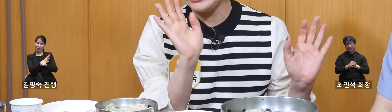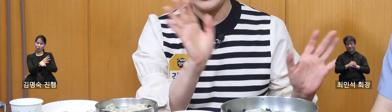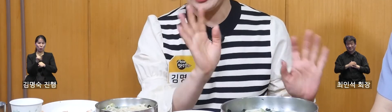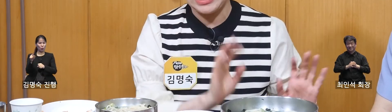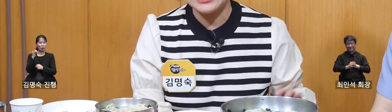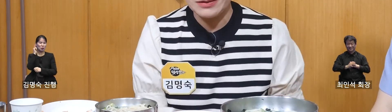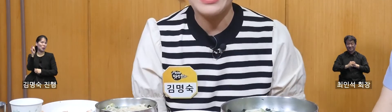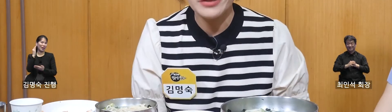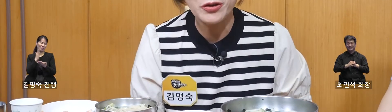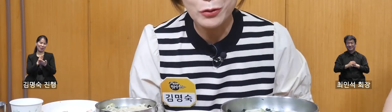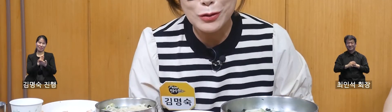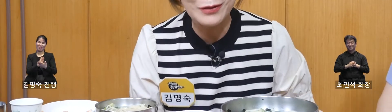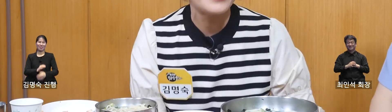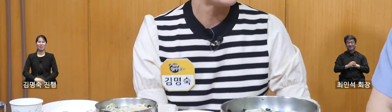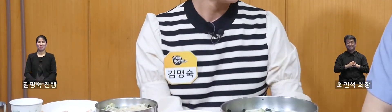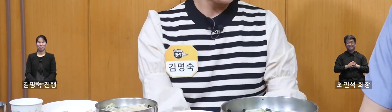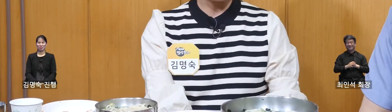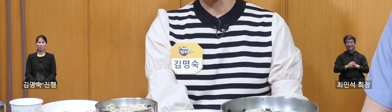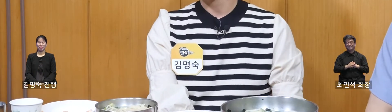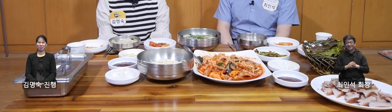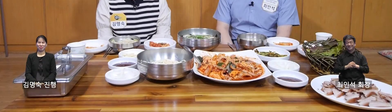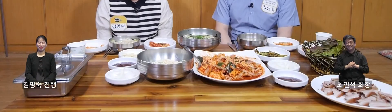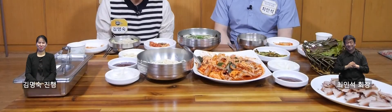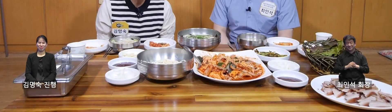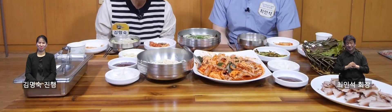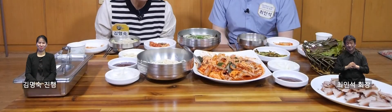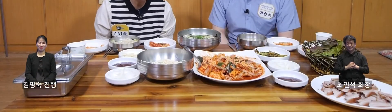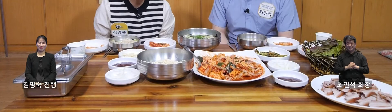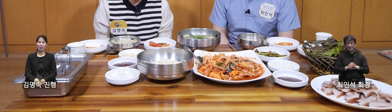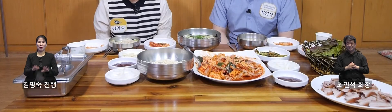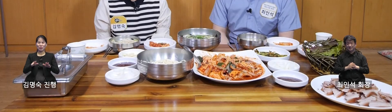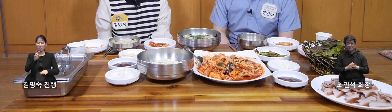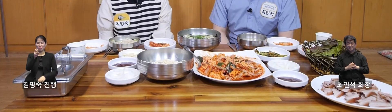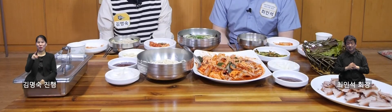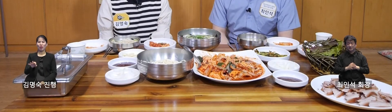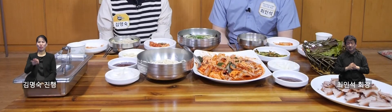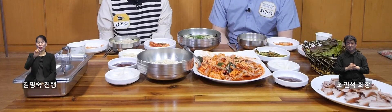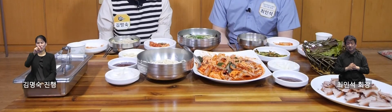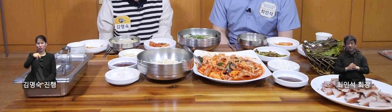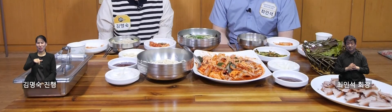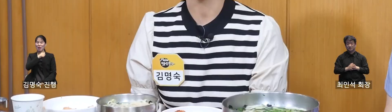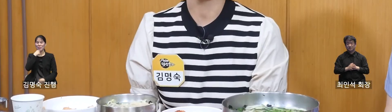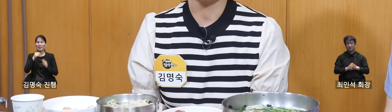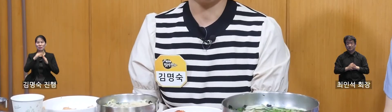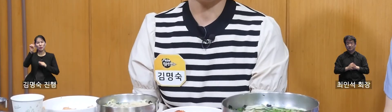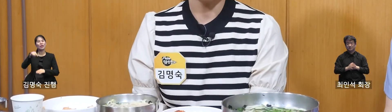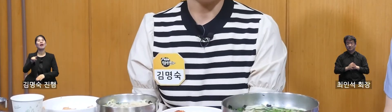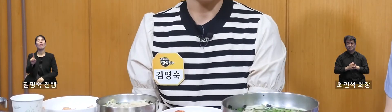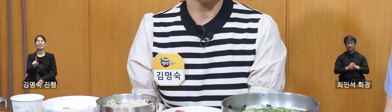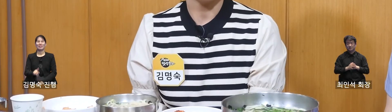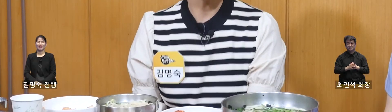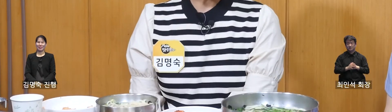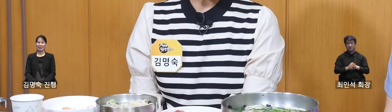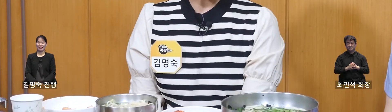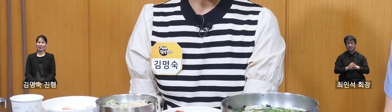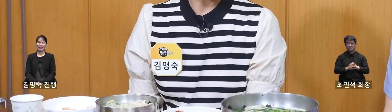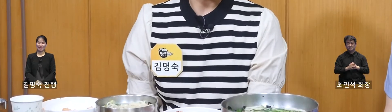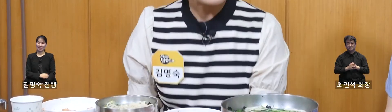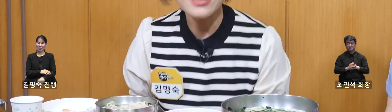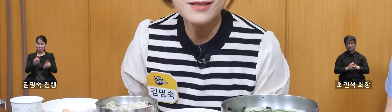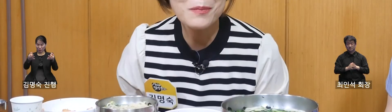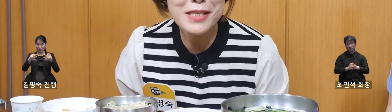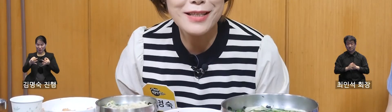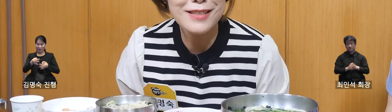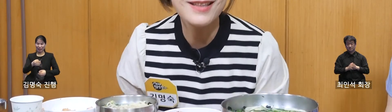아니니까 여기다 연락하지 마셔요. 자, 오늘 명숙의 맛집 천하 어떠셨는지요? 오늘 어떻게 보시면서